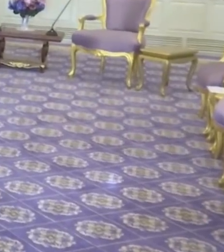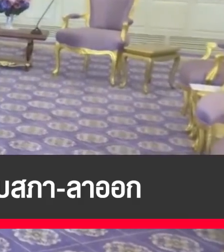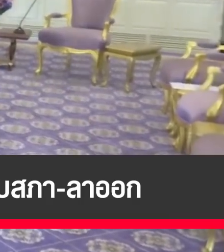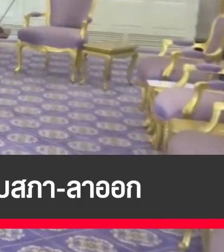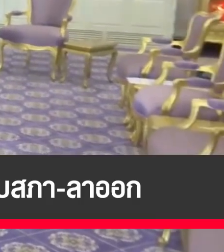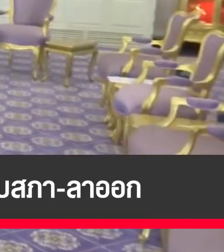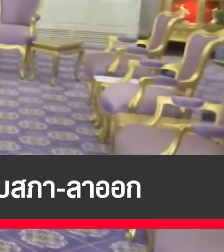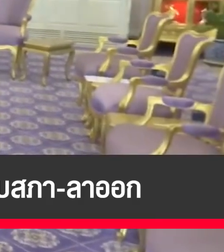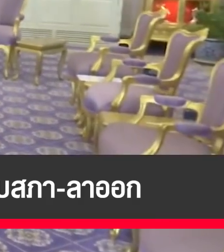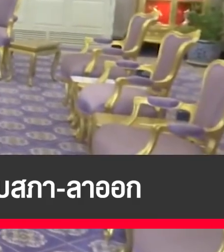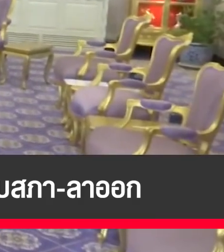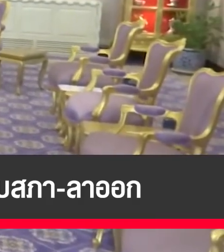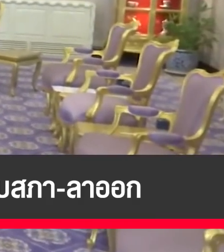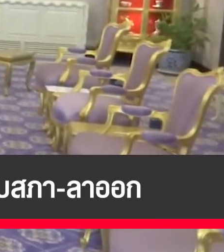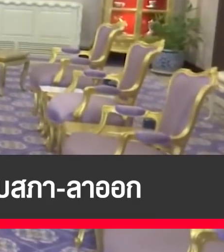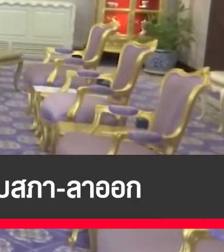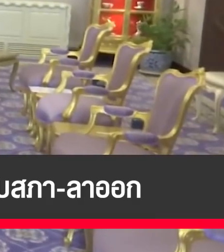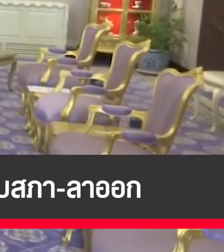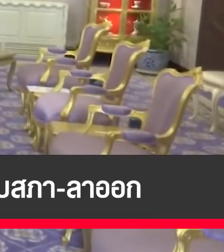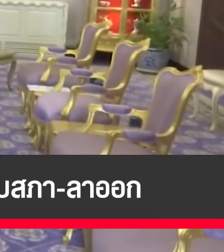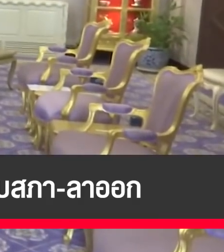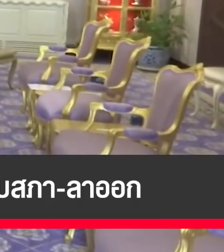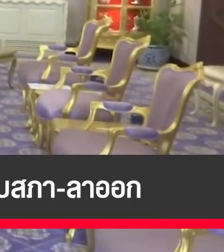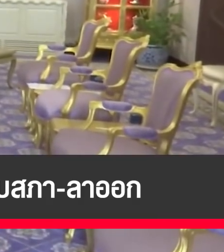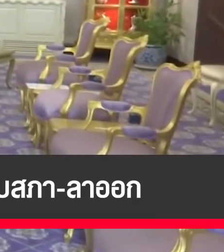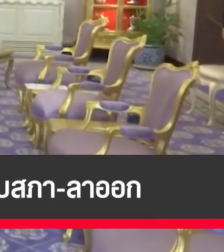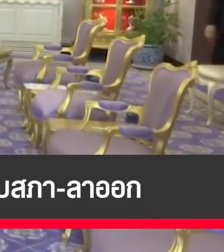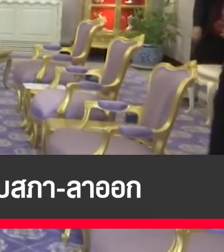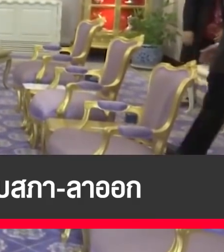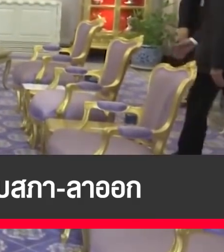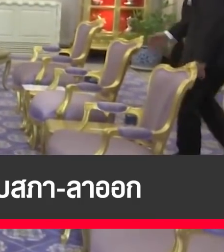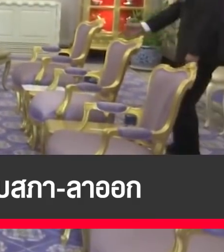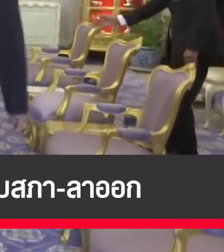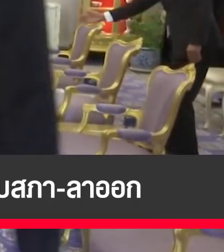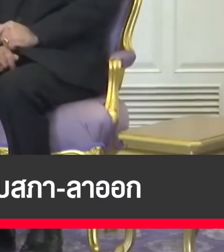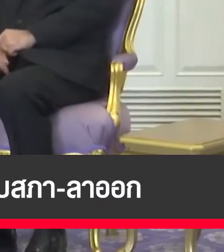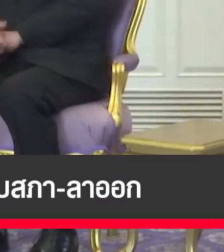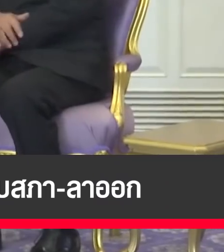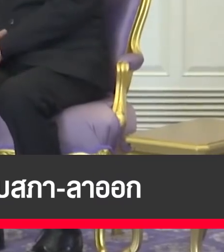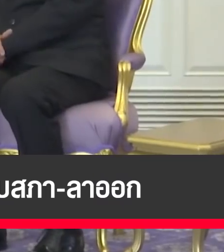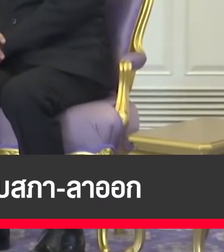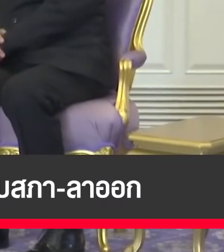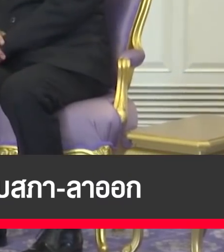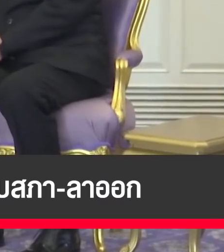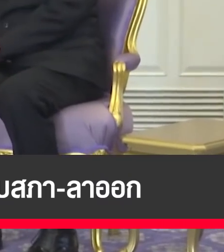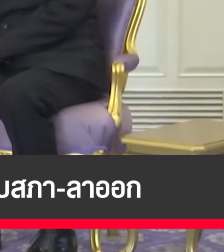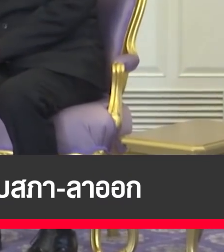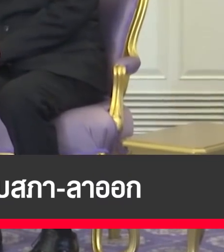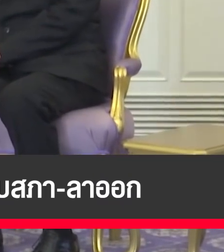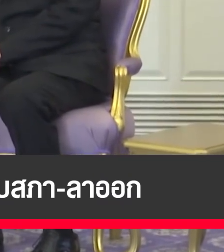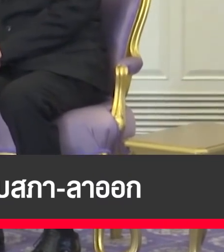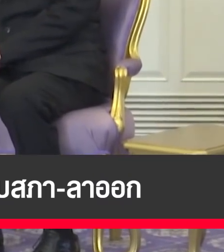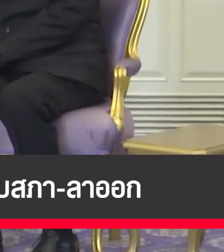รับความเคลื่อนไหวของนายกรัฐมนตรีได้เดินทางเข้าทำเนียบรัฐบาลเมื่อเวลา 8:30 นซึ่งเป็นการเดิน